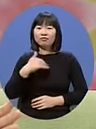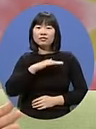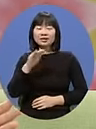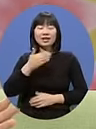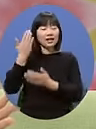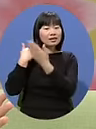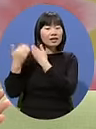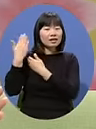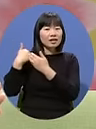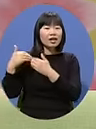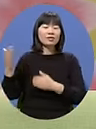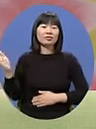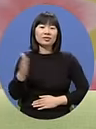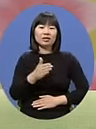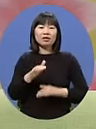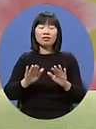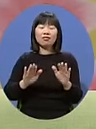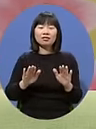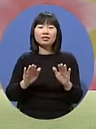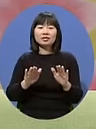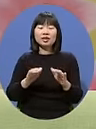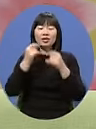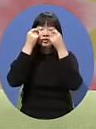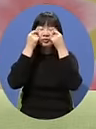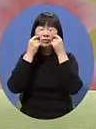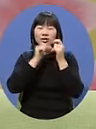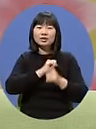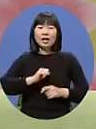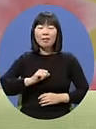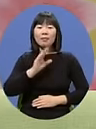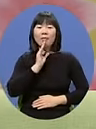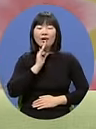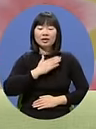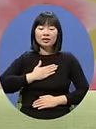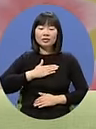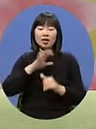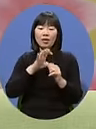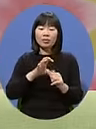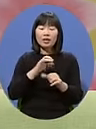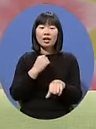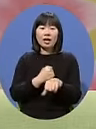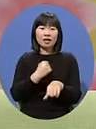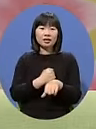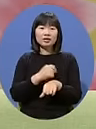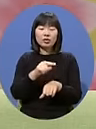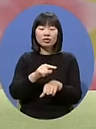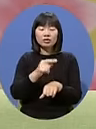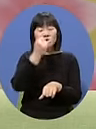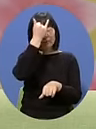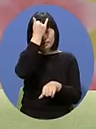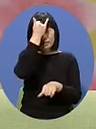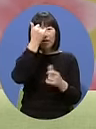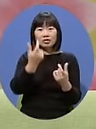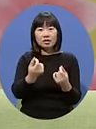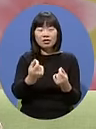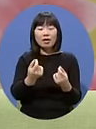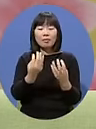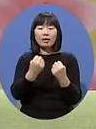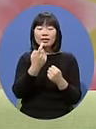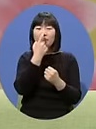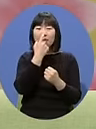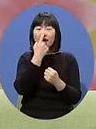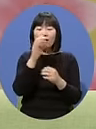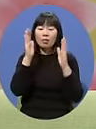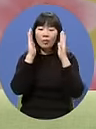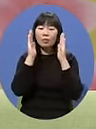굉장히 옛날부터 막 그 눈물도 참아야 되고 감정을 억제하는 게 미덕인 것처럼 예. 많이 배워